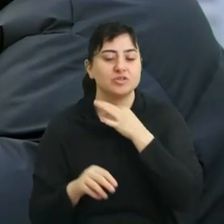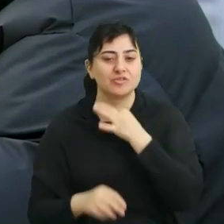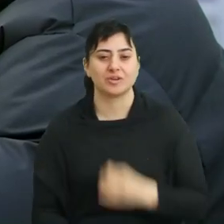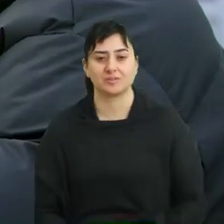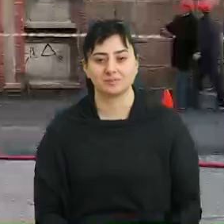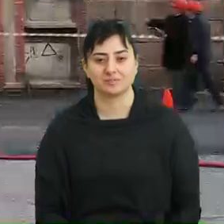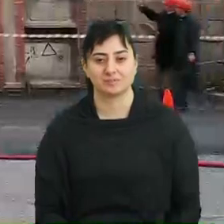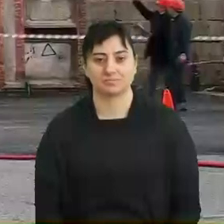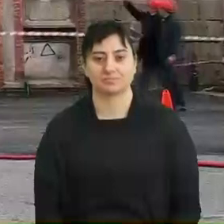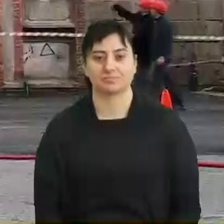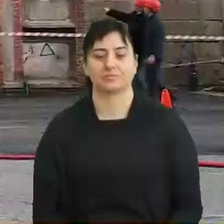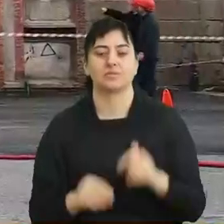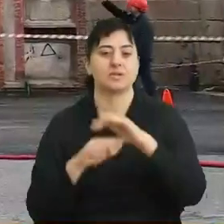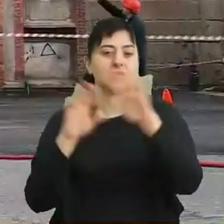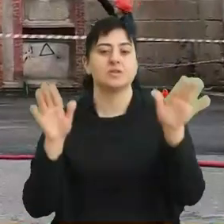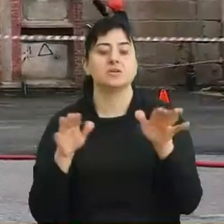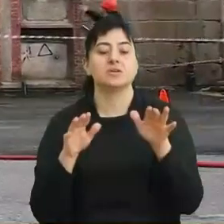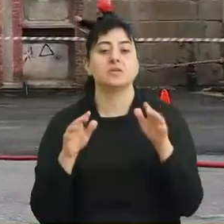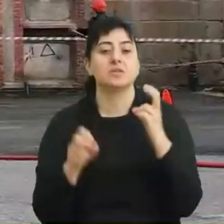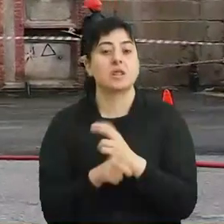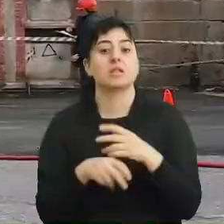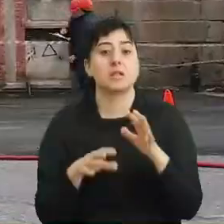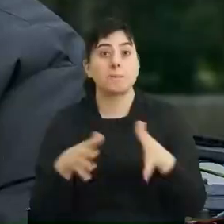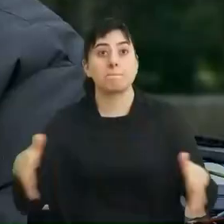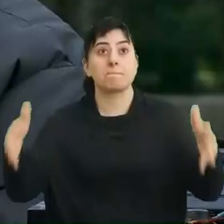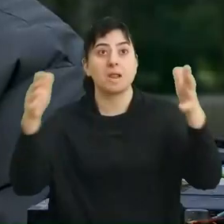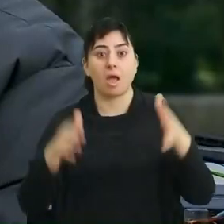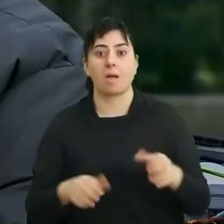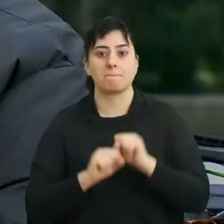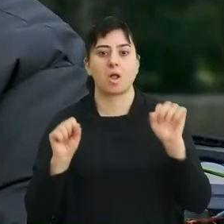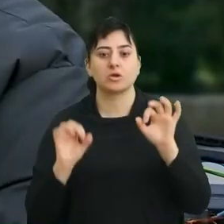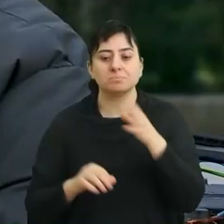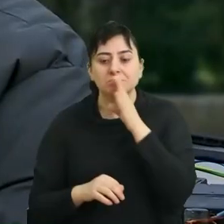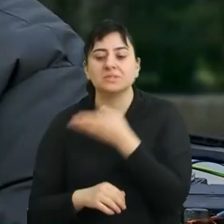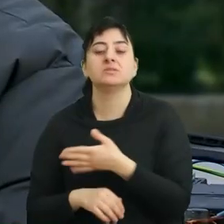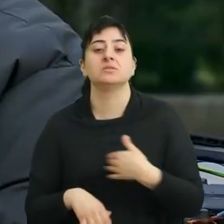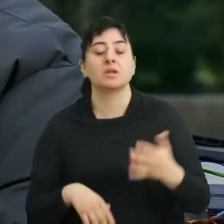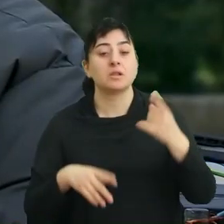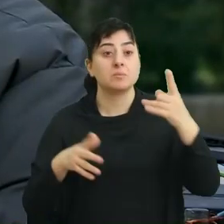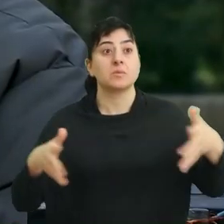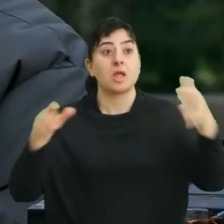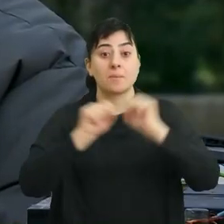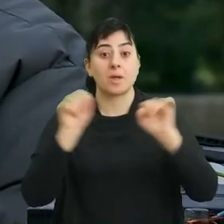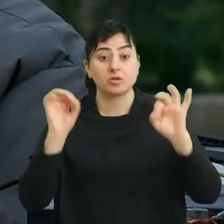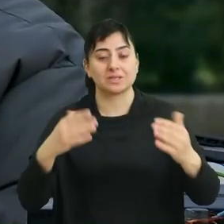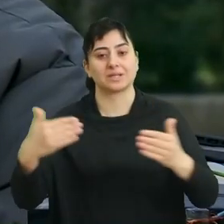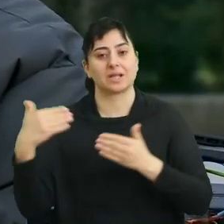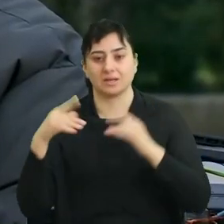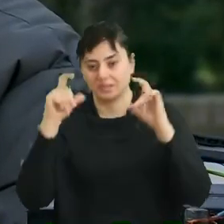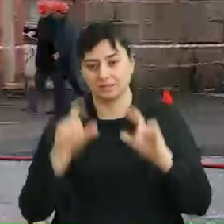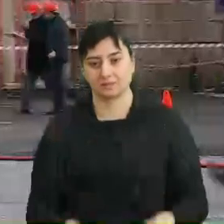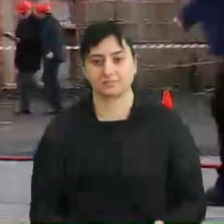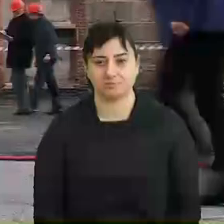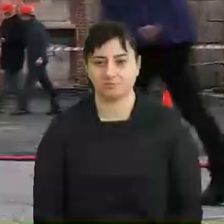rica ediyorum. Doğru değil. Binayı patlatacağız. Mısır patlatmayacağız. Geri çekiliyoruz. Geri